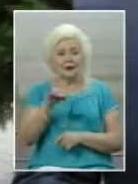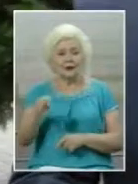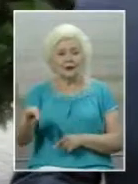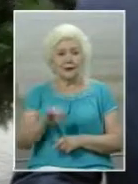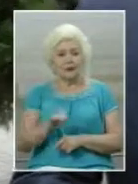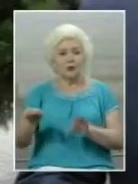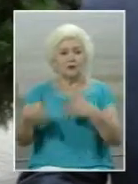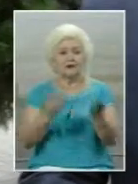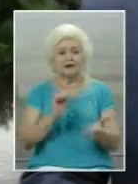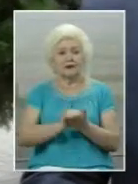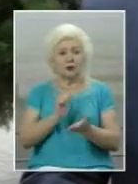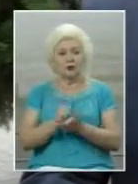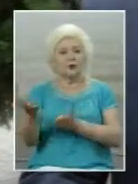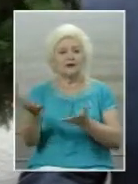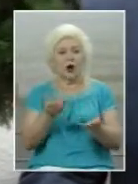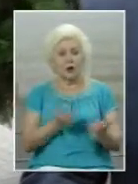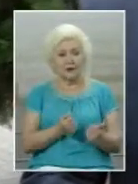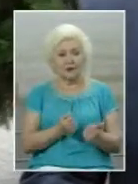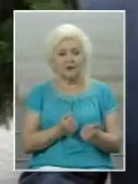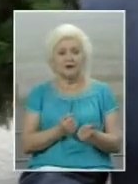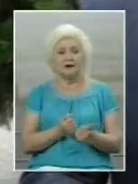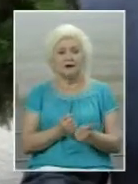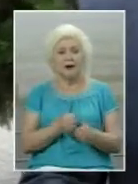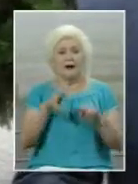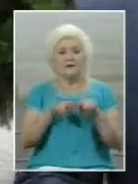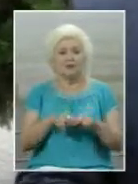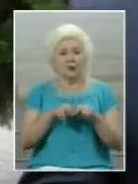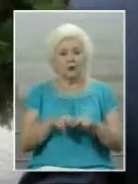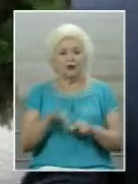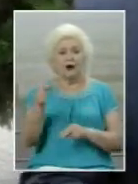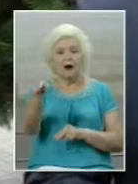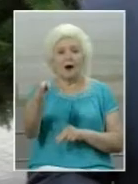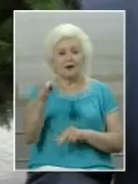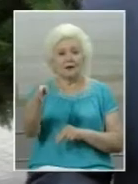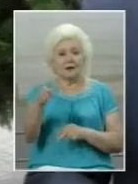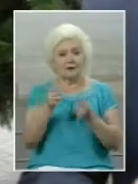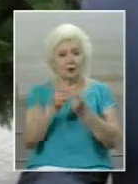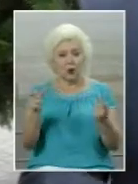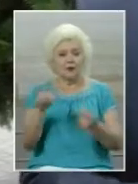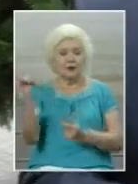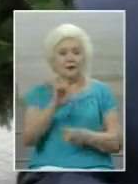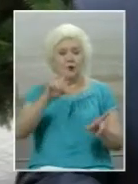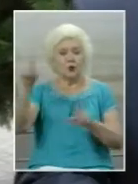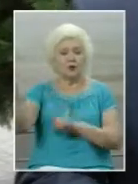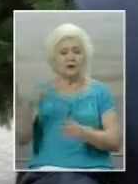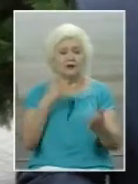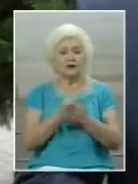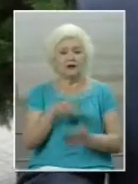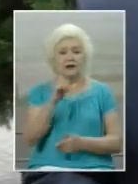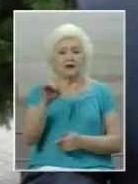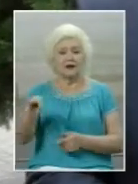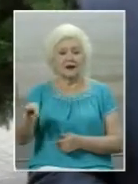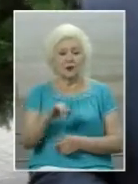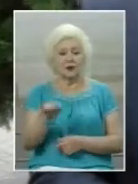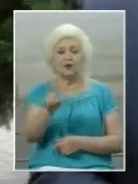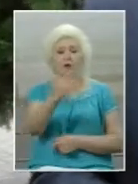здали документи на отримання паспортів, ID-карток, і поїхали до Криму,